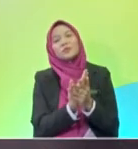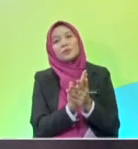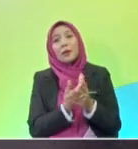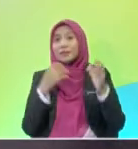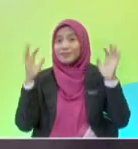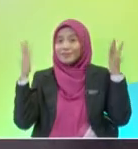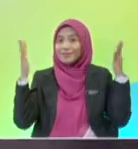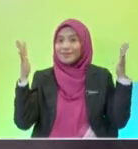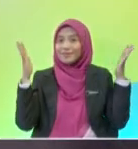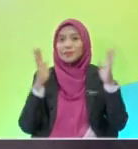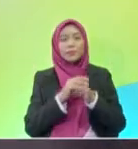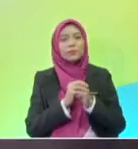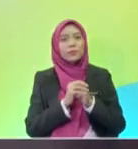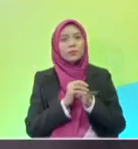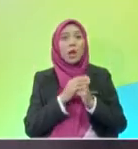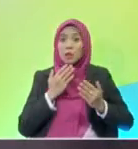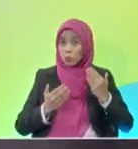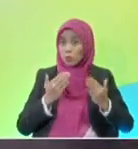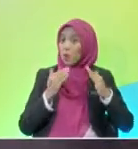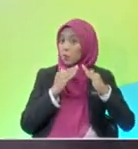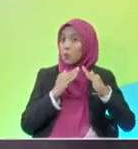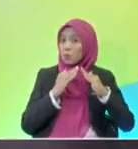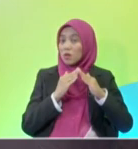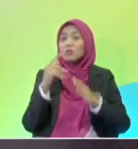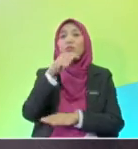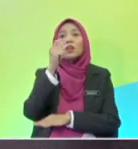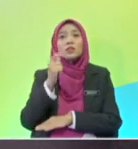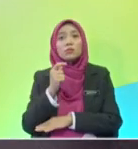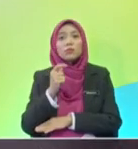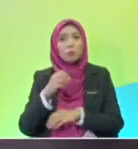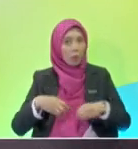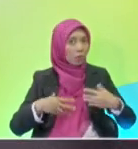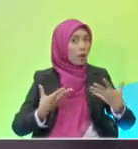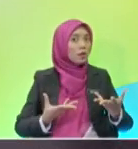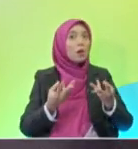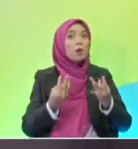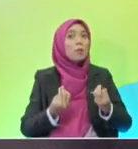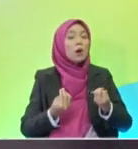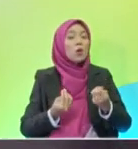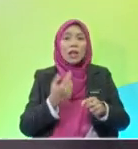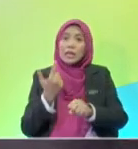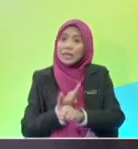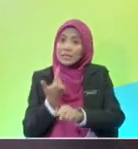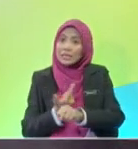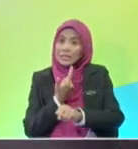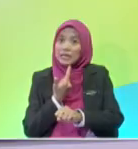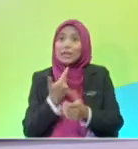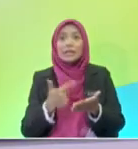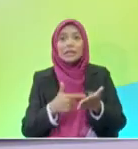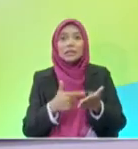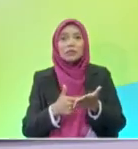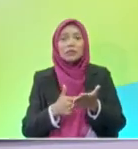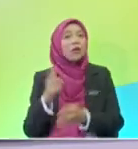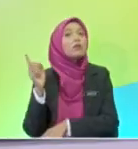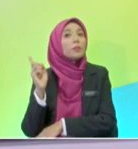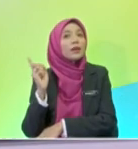oke Ya mungkin ada yang di rumah Ternyata kita sekarang nih Bagaimana untuk mereka mendapatkan latihan pengukuhan di mana saja